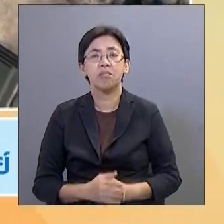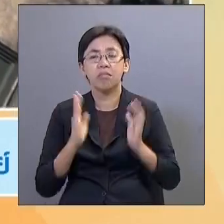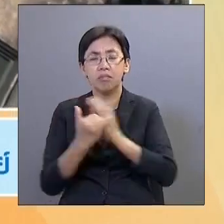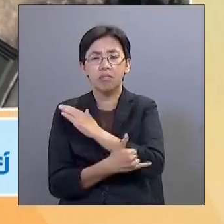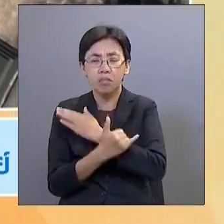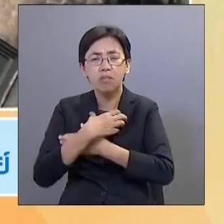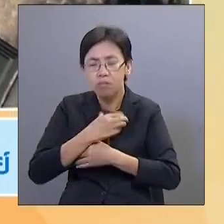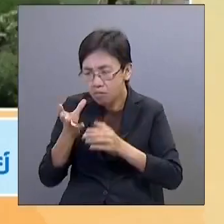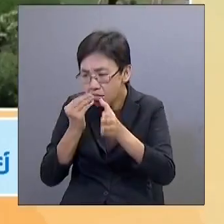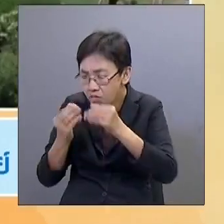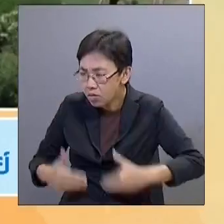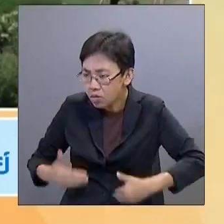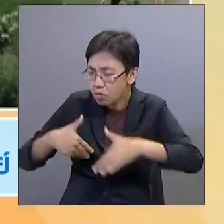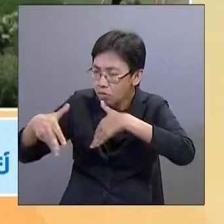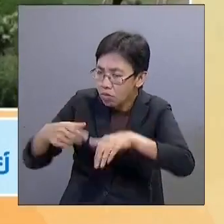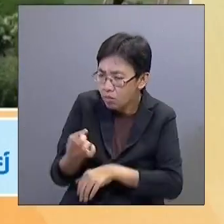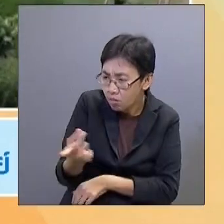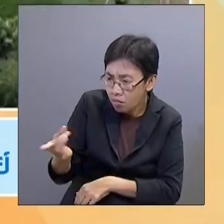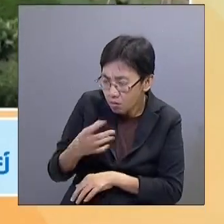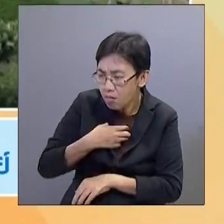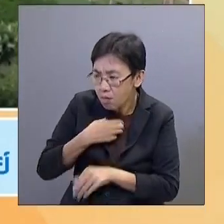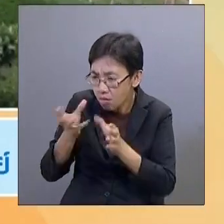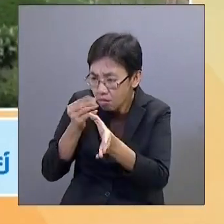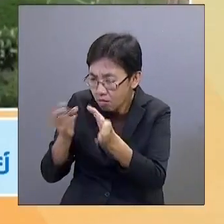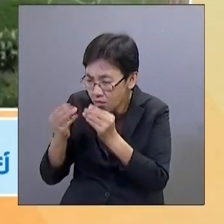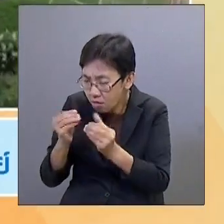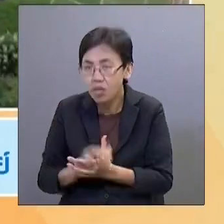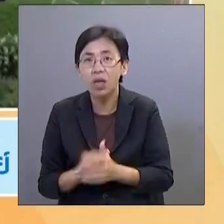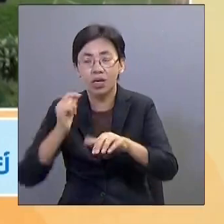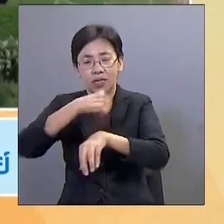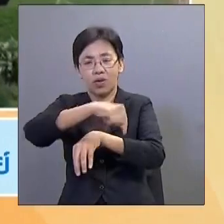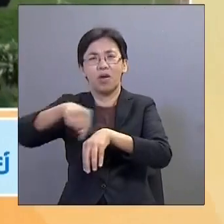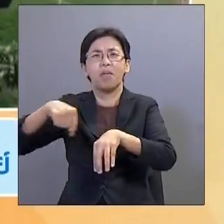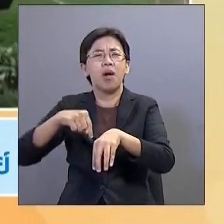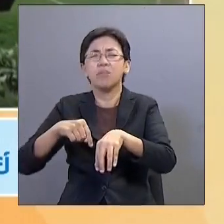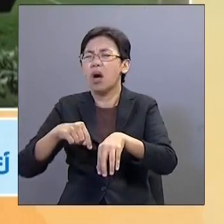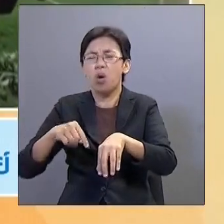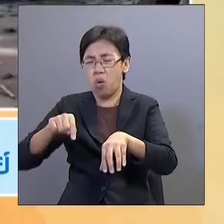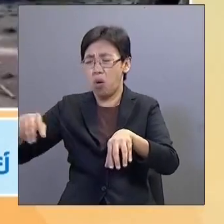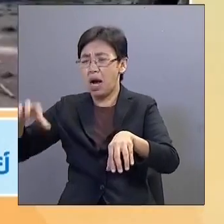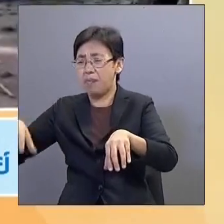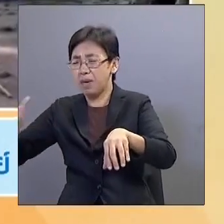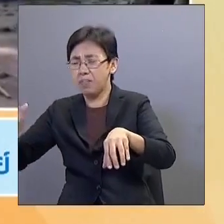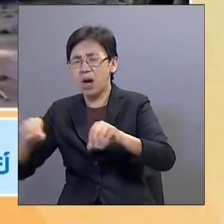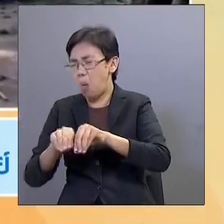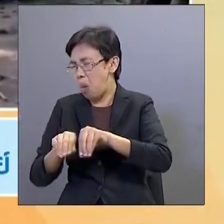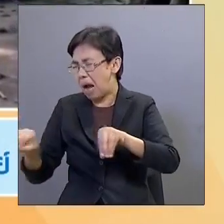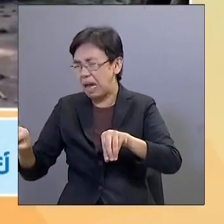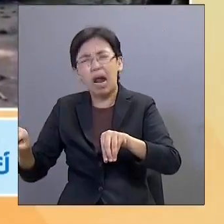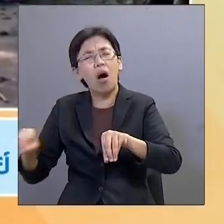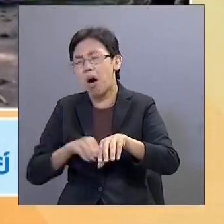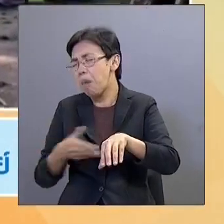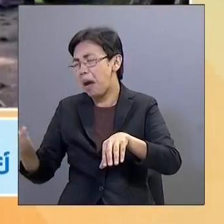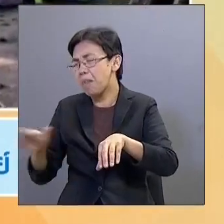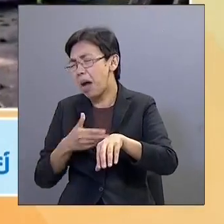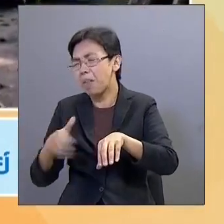ไปสัมผัสกับวิถีชีวิตแล้วหนึ่งสองคือบางทีเนี่ยคือบริเวณโดยรอบมันห่างไกลจากตัวเมืองค่อนข้างเยอะคุณผู้ชมที่พุ่งที่พักเวลาไปเนี่ยมันไปกลับ